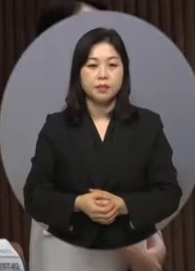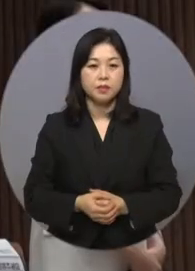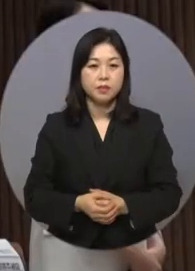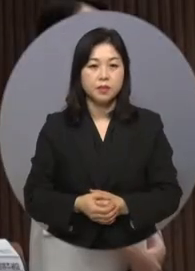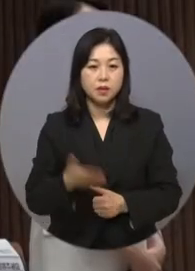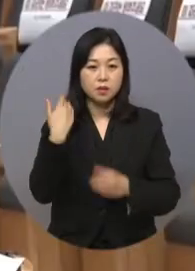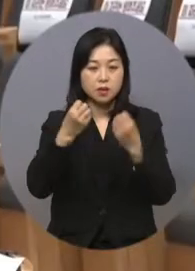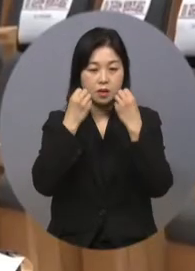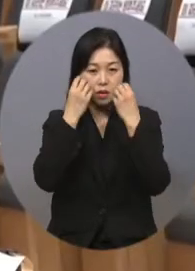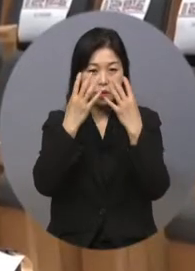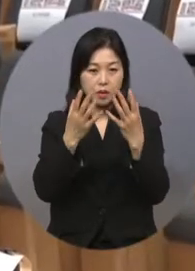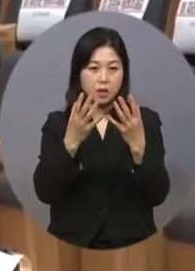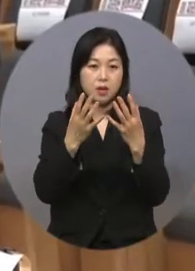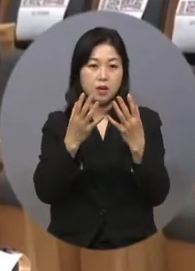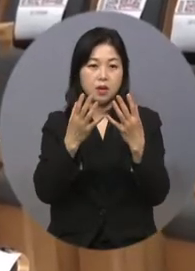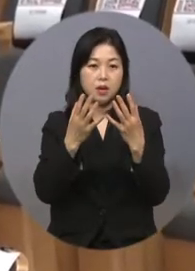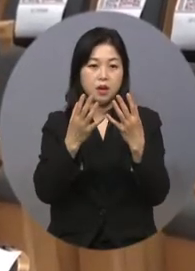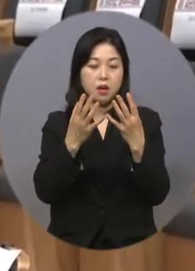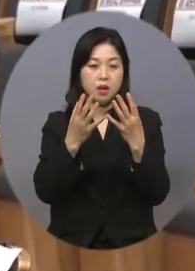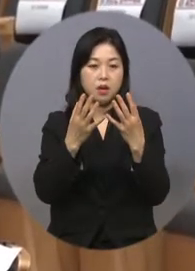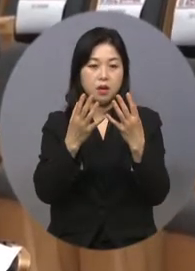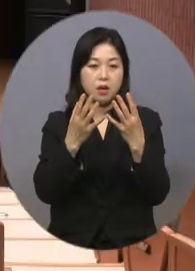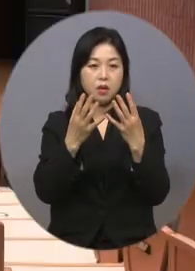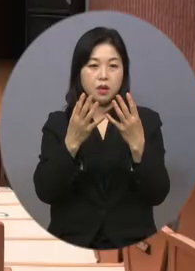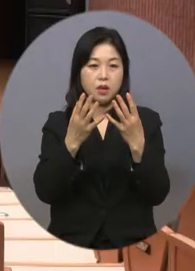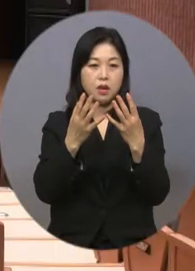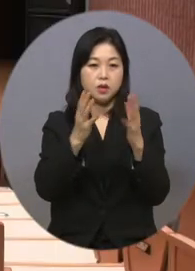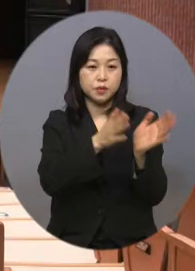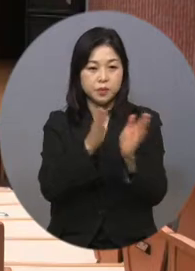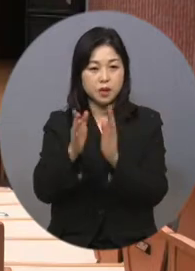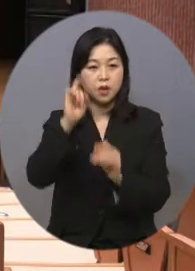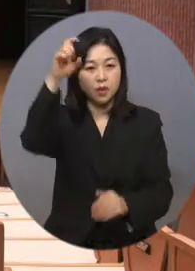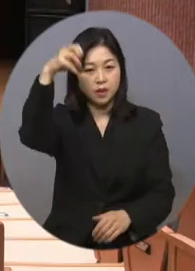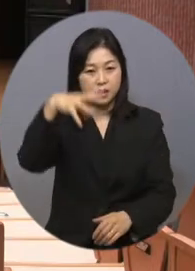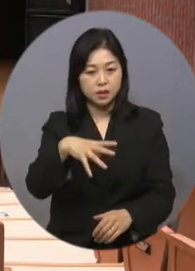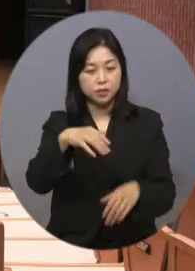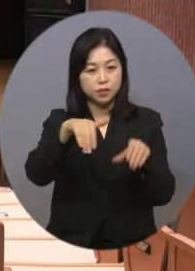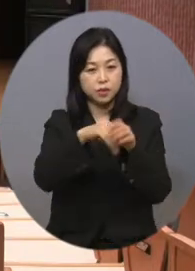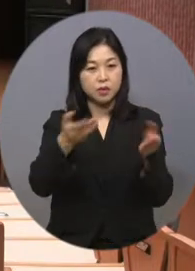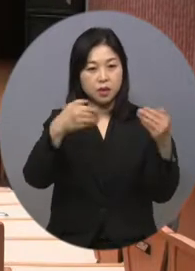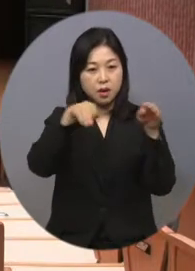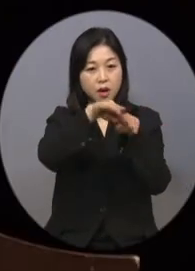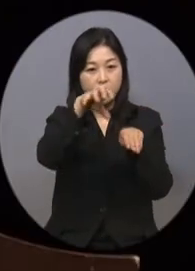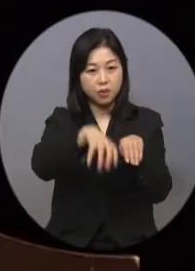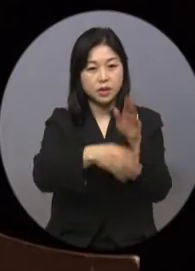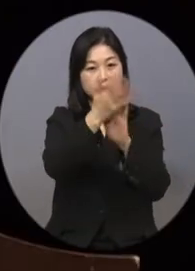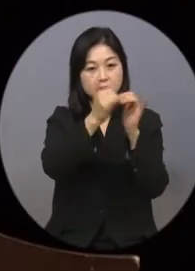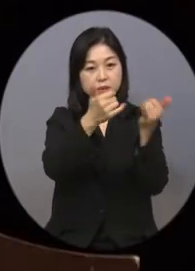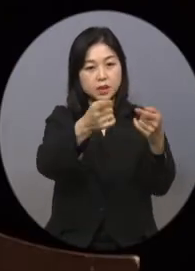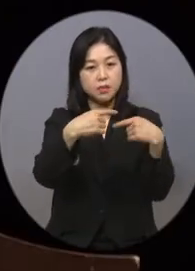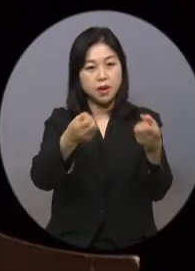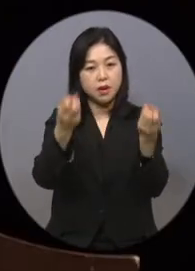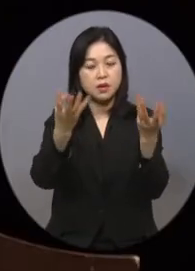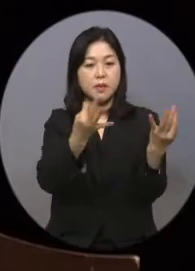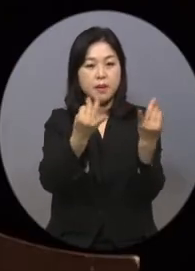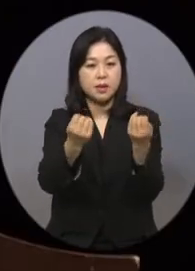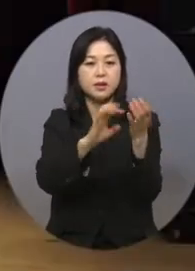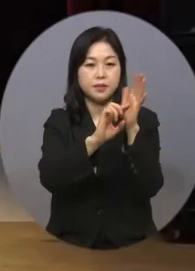최근 새롭게 단장한 고양시 문예회관에서는 대규모 시민 참여 행사들이 잇따라